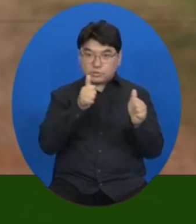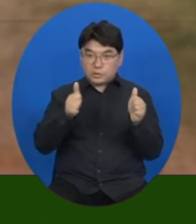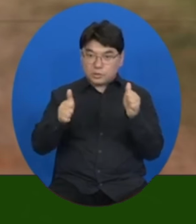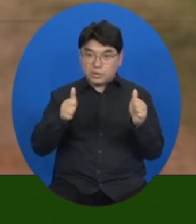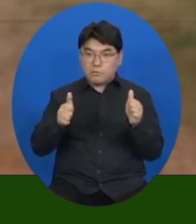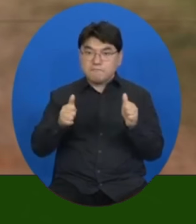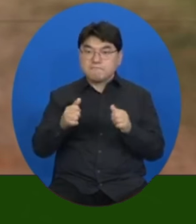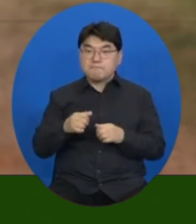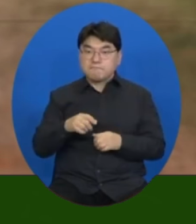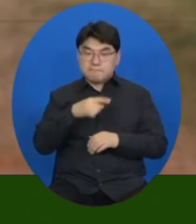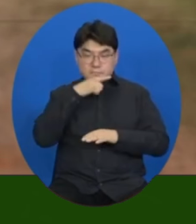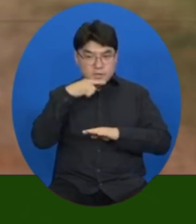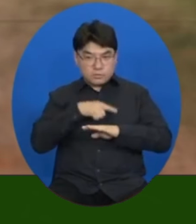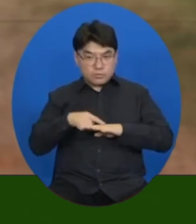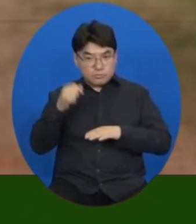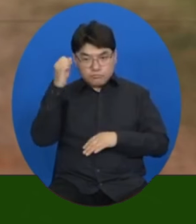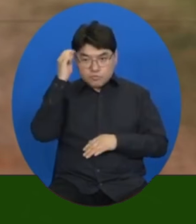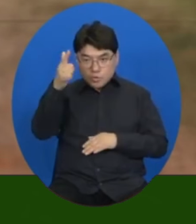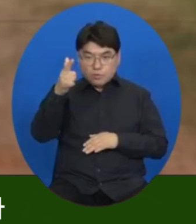우월